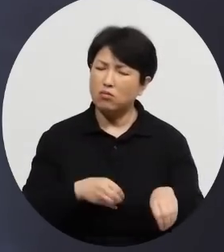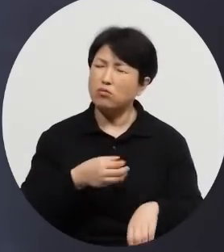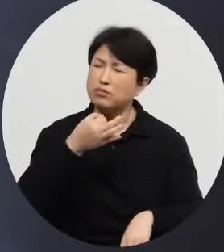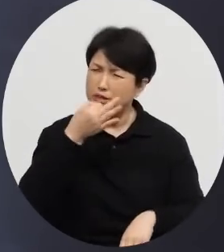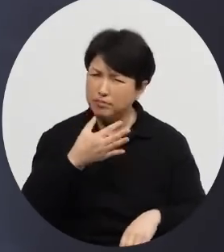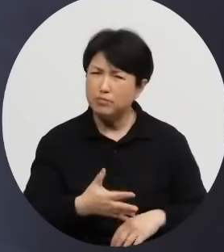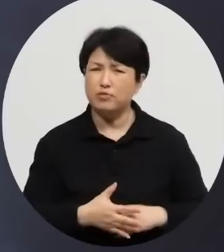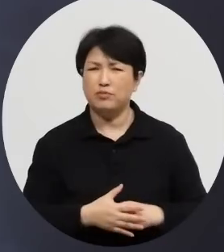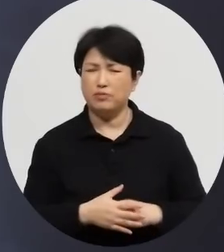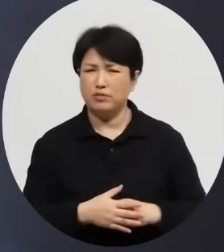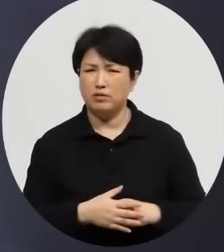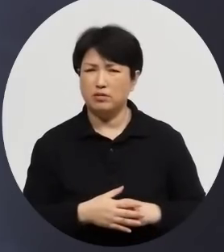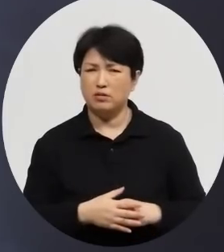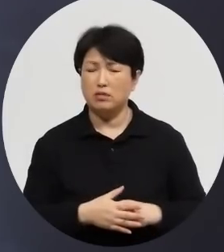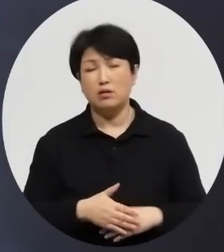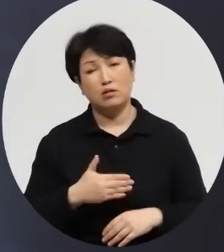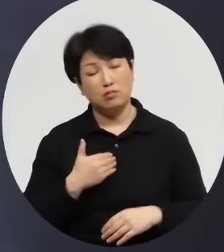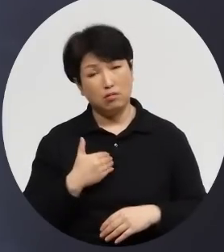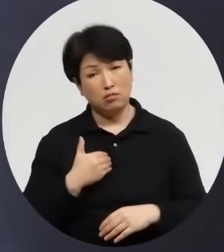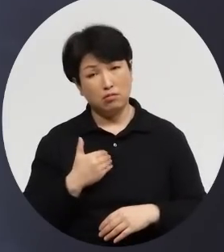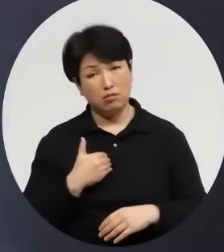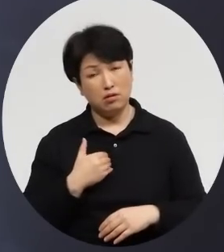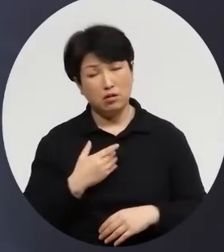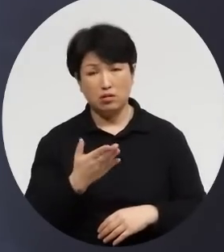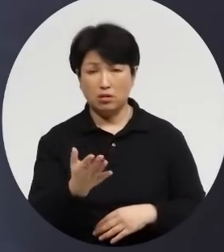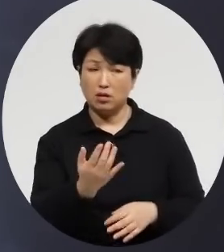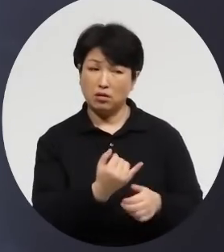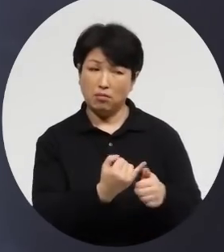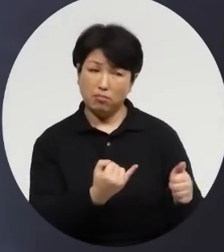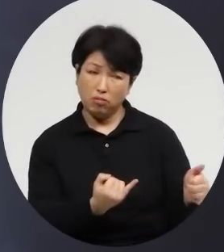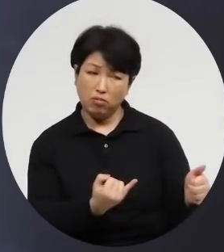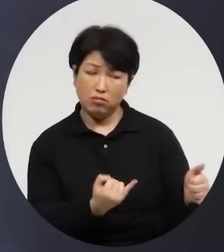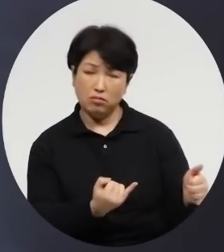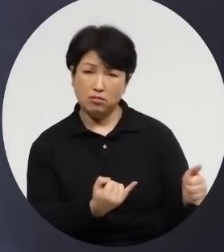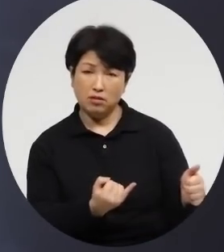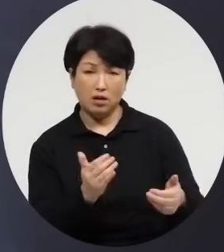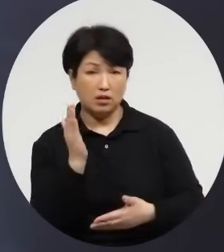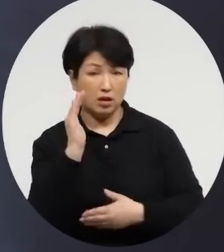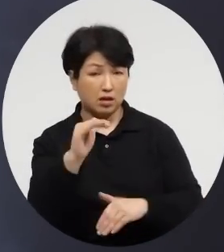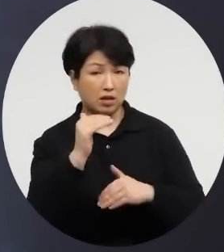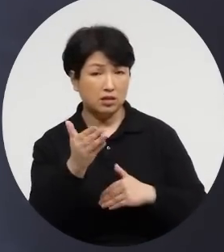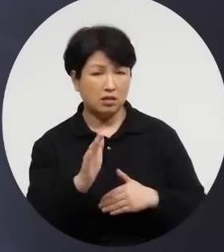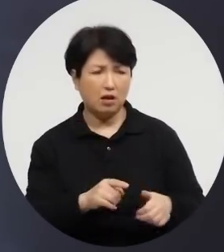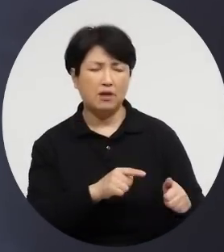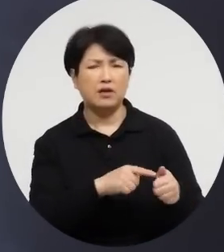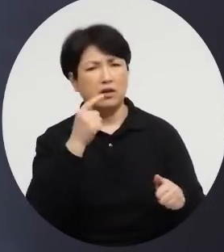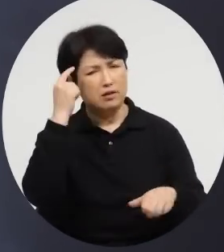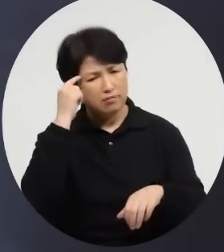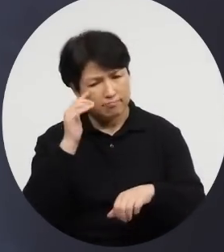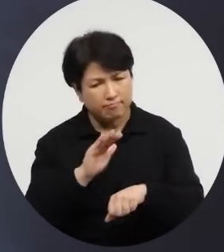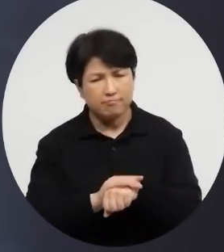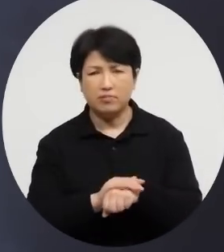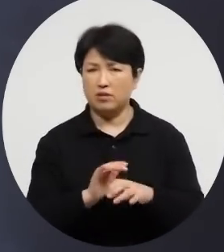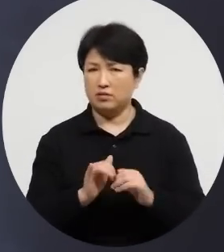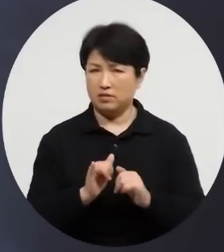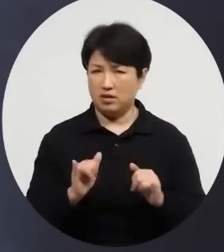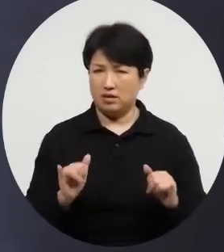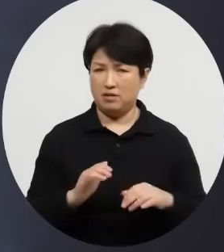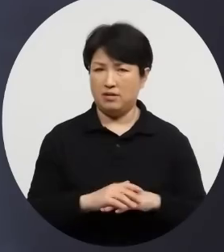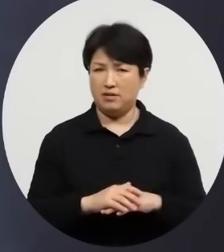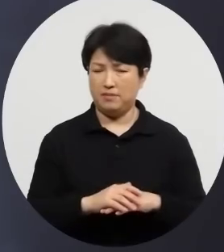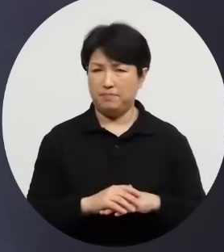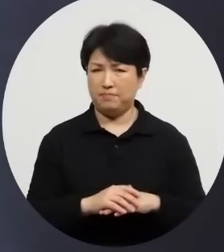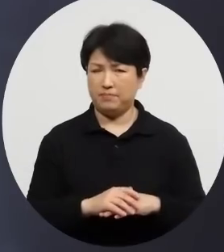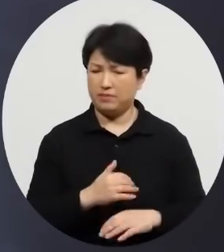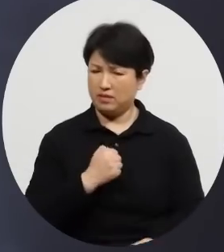살아야 되거든요. 그래서 제가 볼 때는 뭐 남편이야말로 현명한 사람이다. 넓은 수가